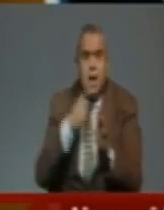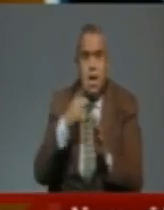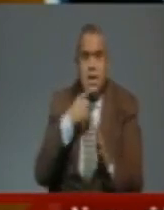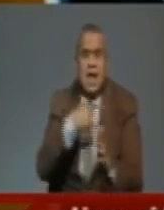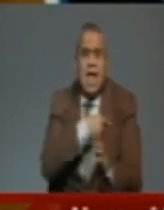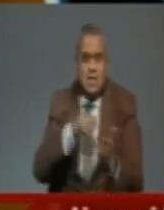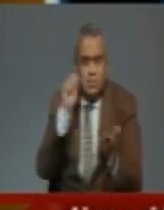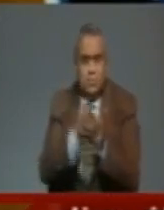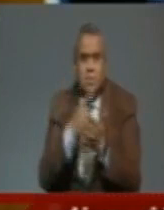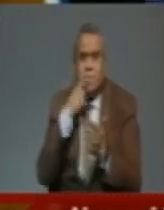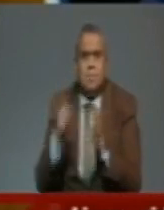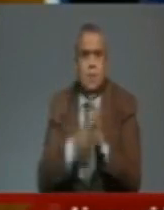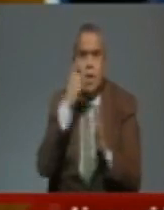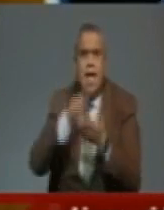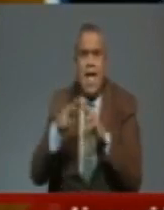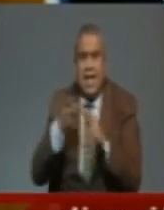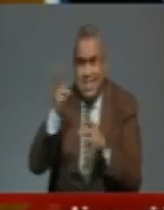بيجي مره ثانيه بدون اي وقت.